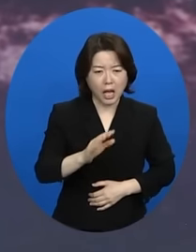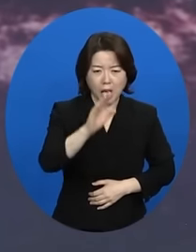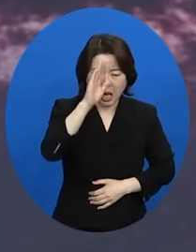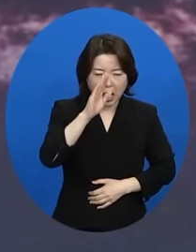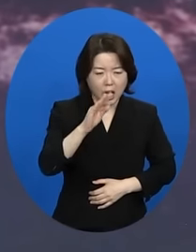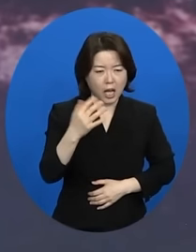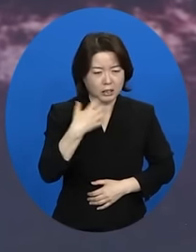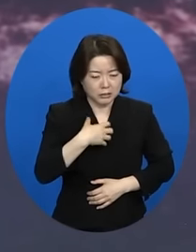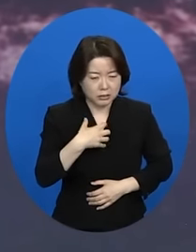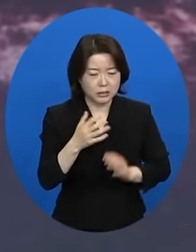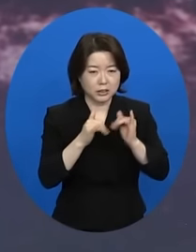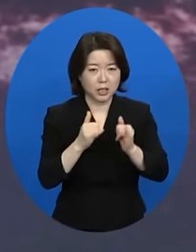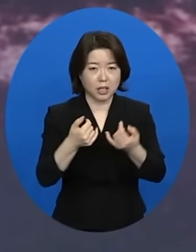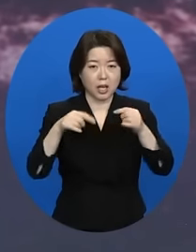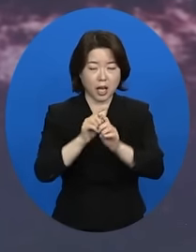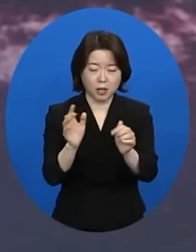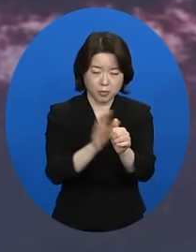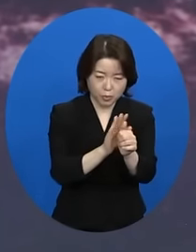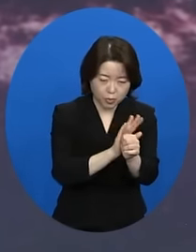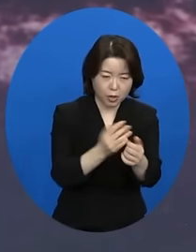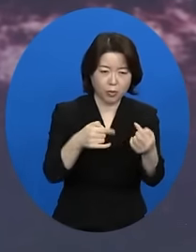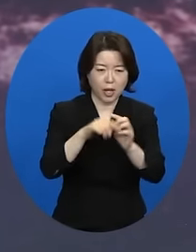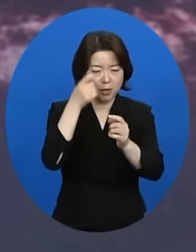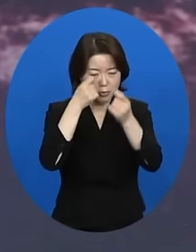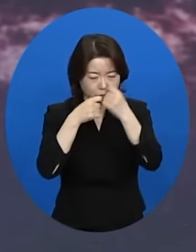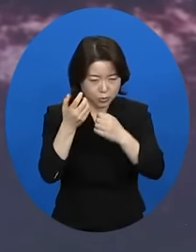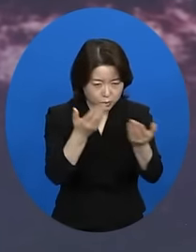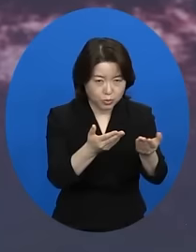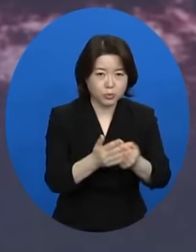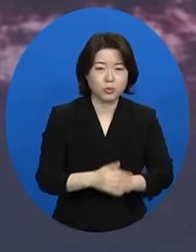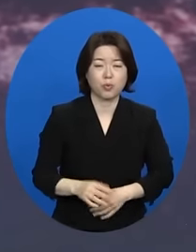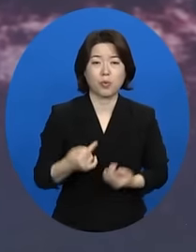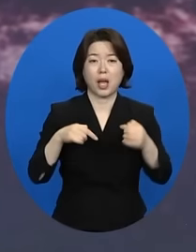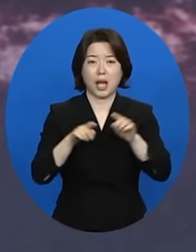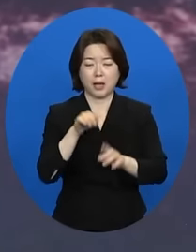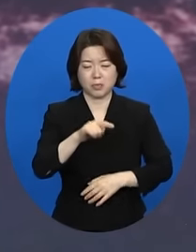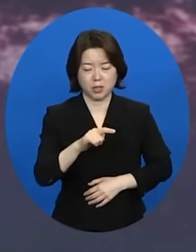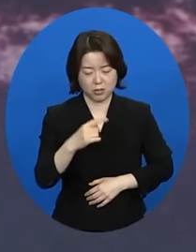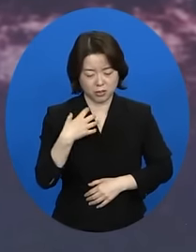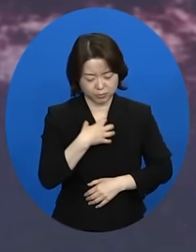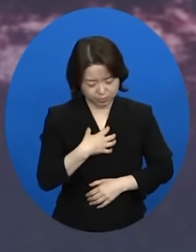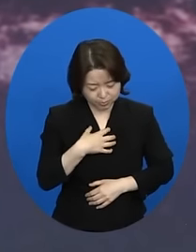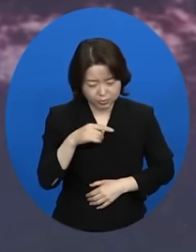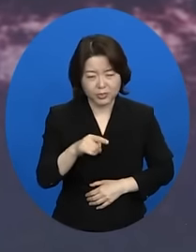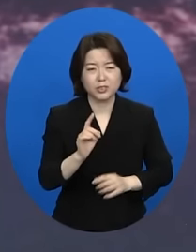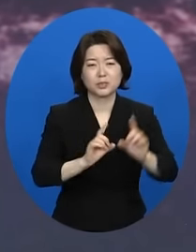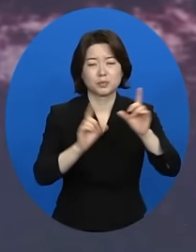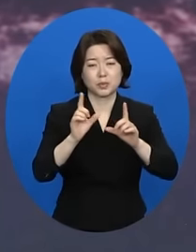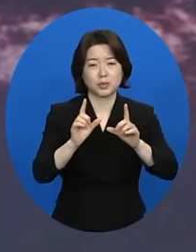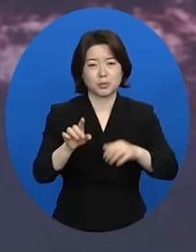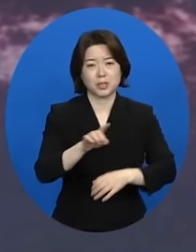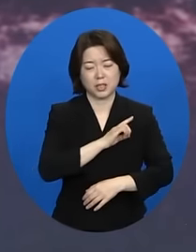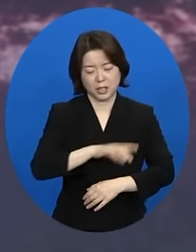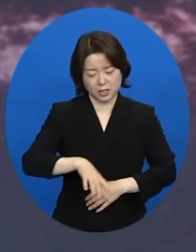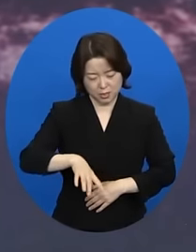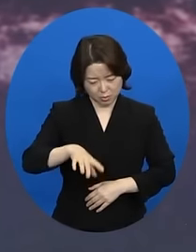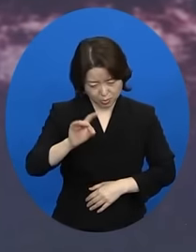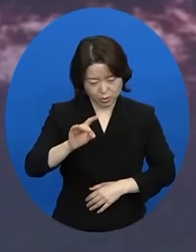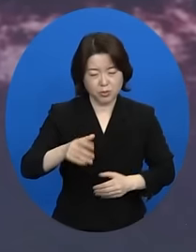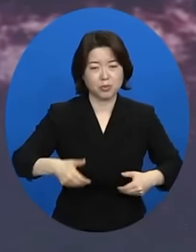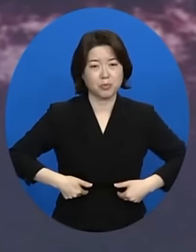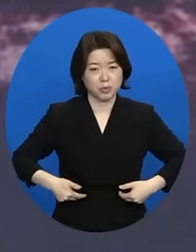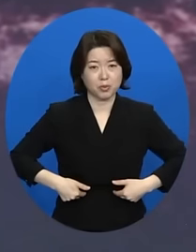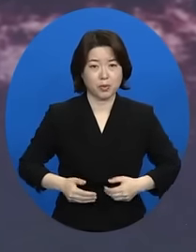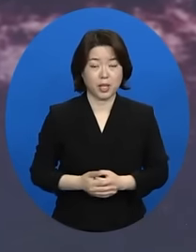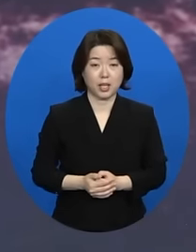우리는 함께 위로하고 함께 울어주고 함께 그렇게 고통스러워하는 것이 가장 먼저인 것이죠.